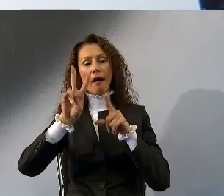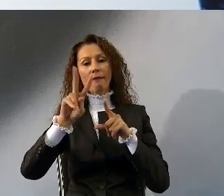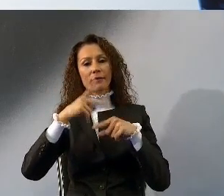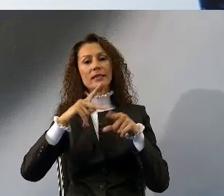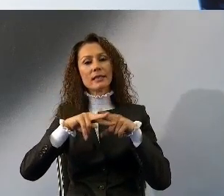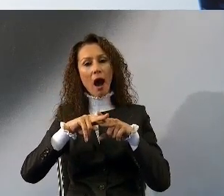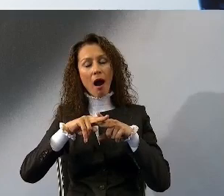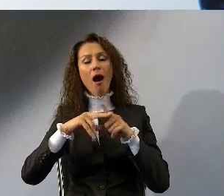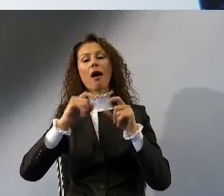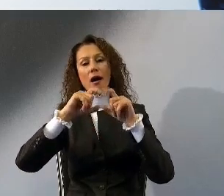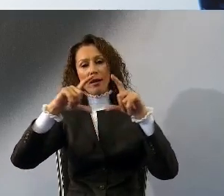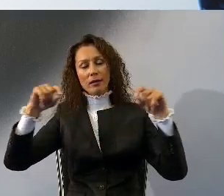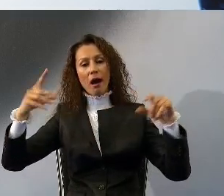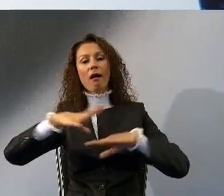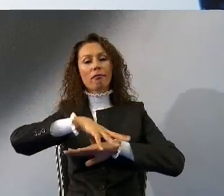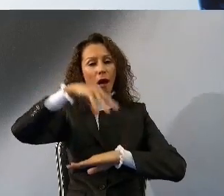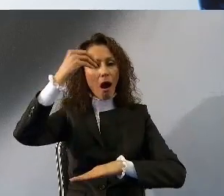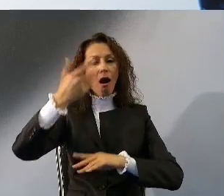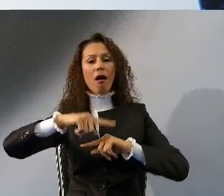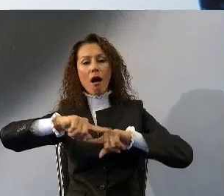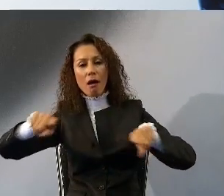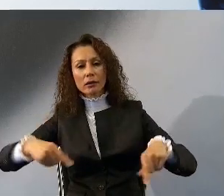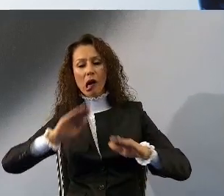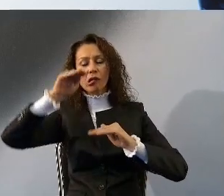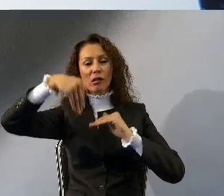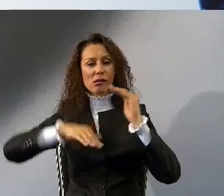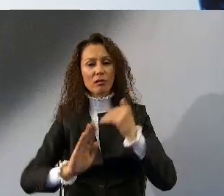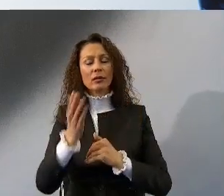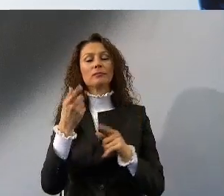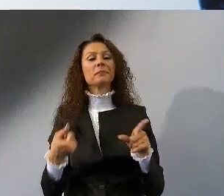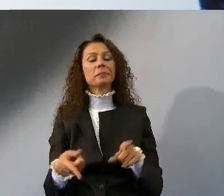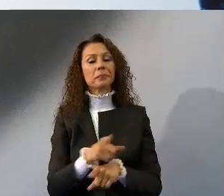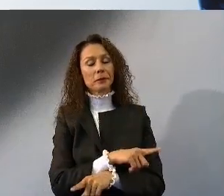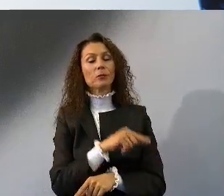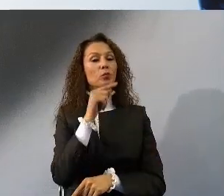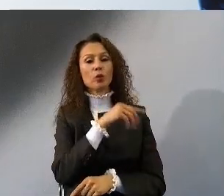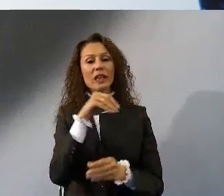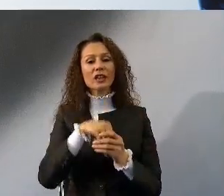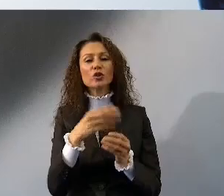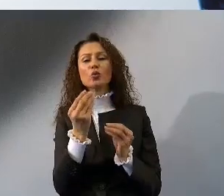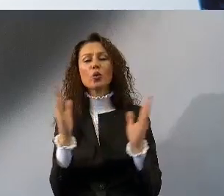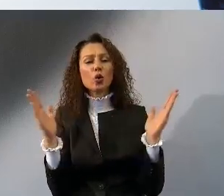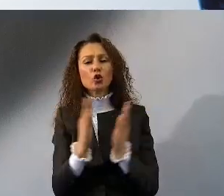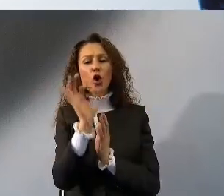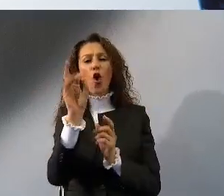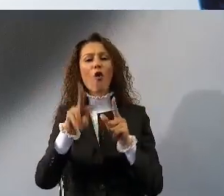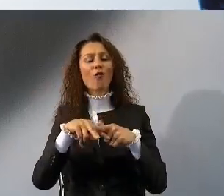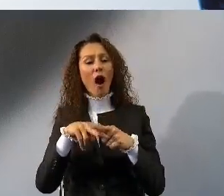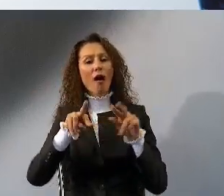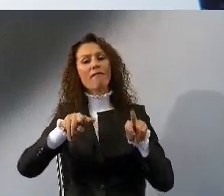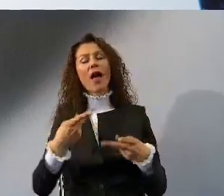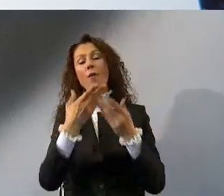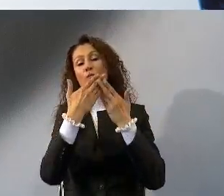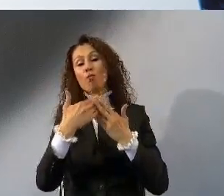durumu. Dağlarla kaplı, eğimli tarım arazileriyle dolu bir coğrafya. Yani siz bunların içerisindeki küçük ovaları ya da büyük